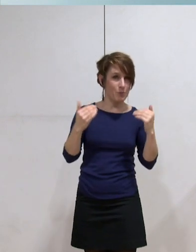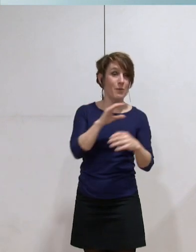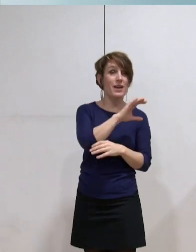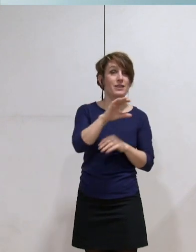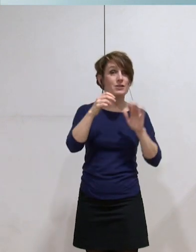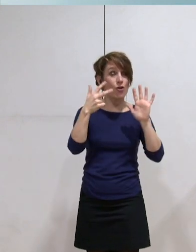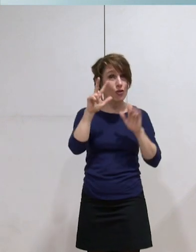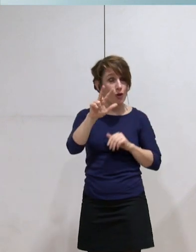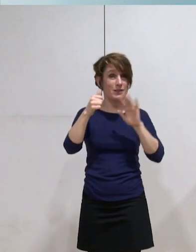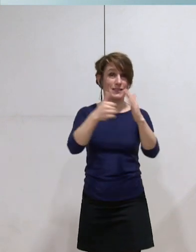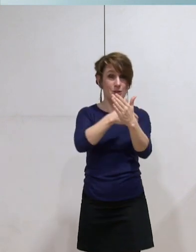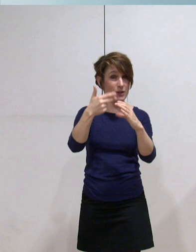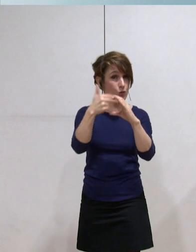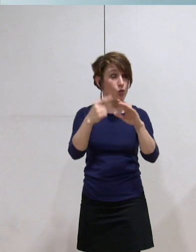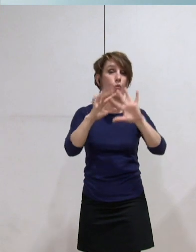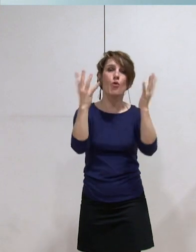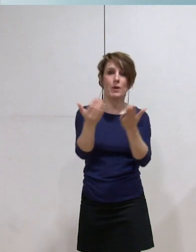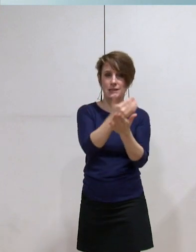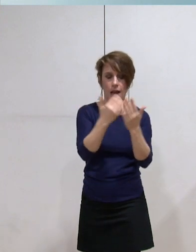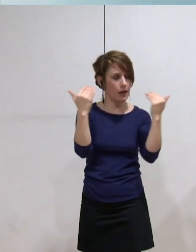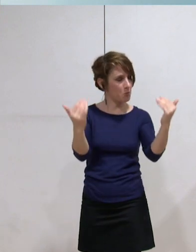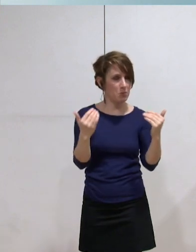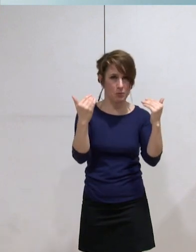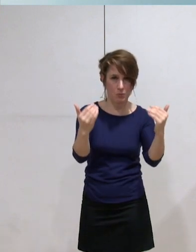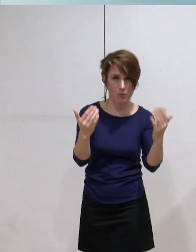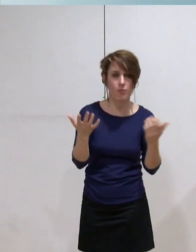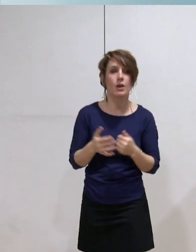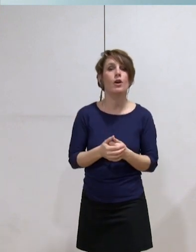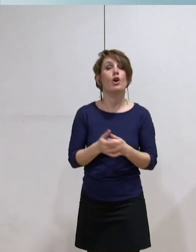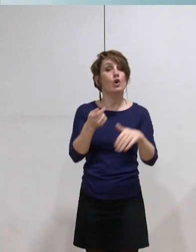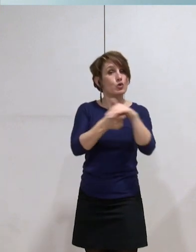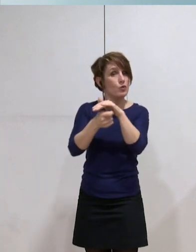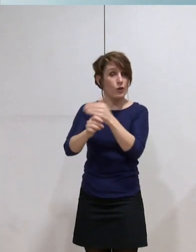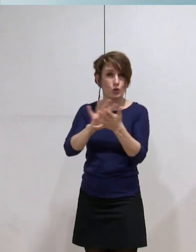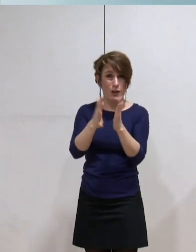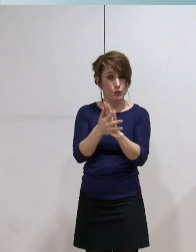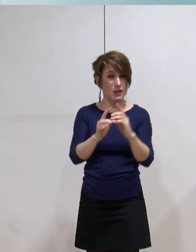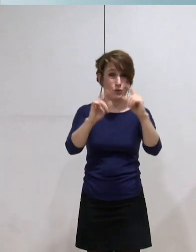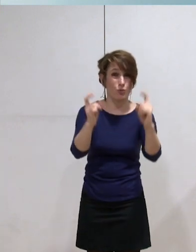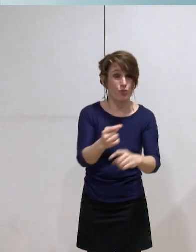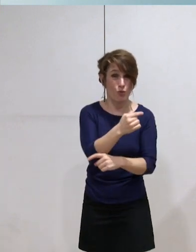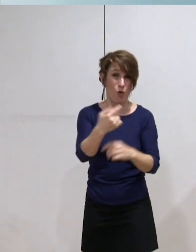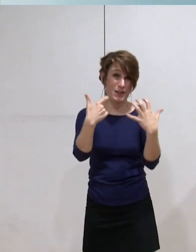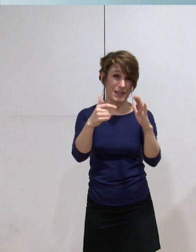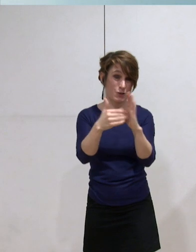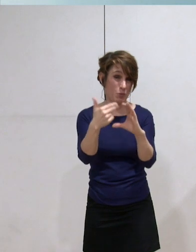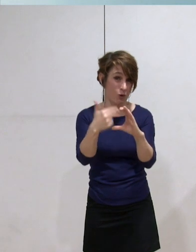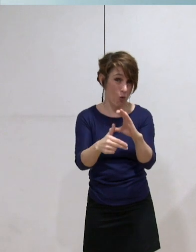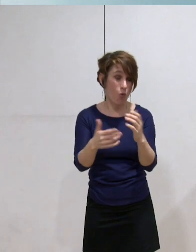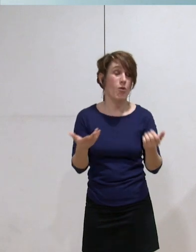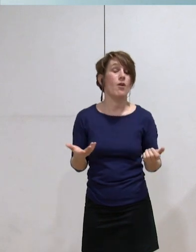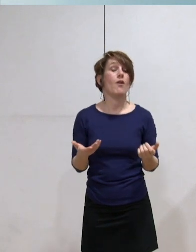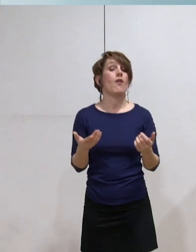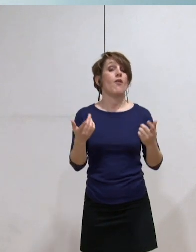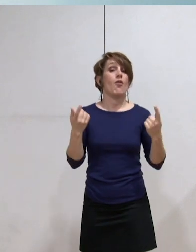d'euros de frais de personnel ne sont pas en baisse et restbl les subventions aux associations baissent de 700000 € je viens de le dire et les charges